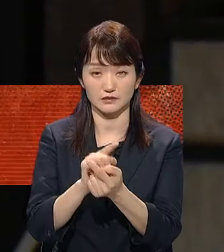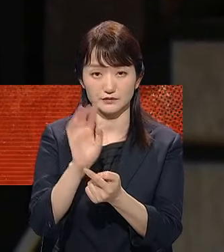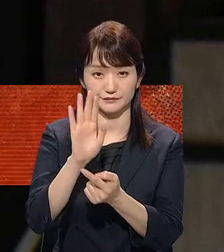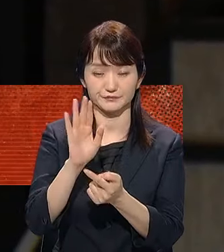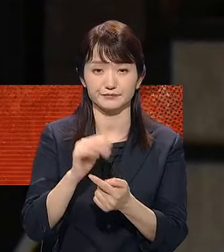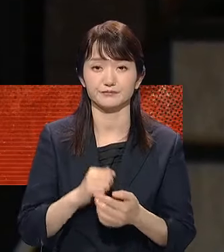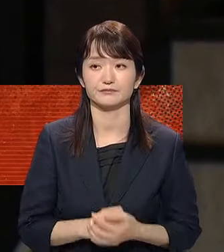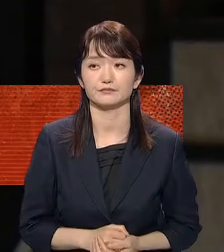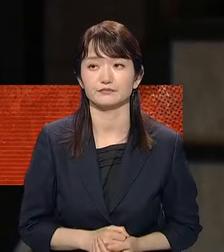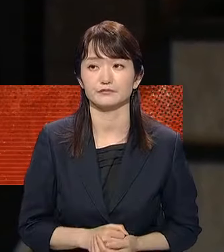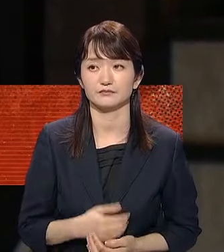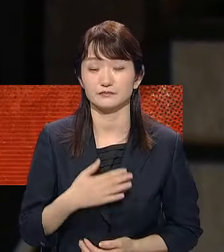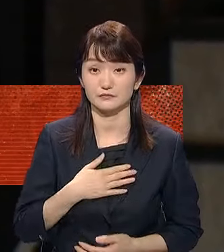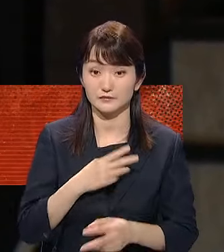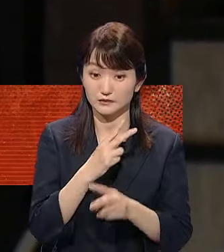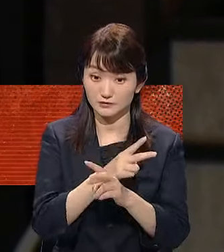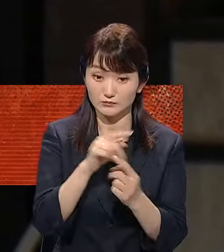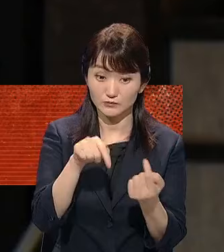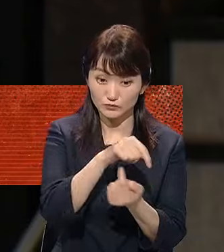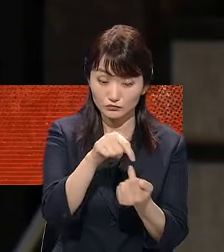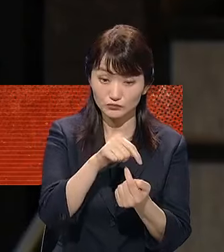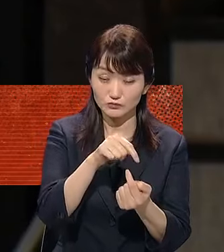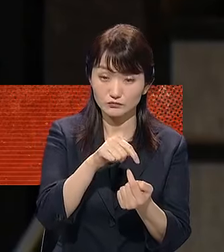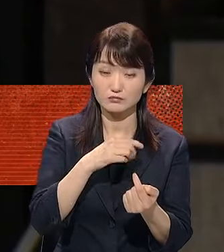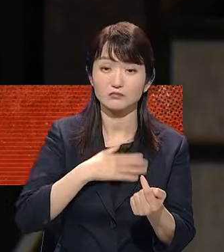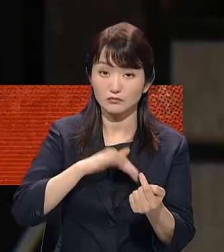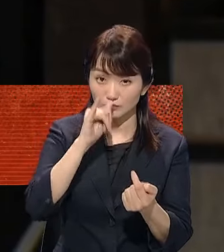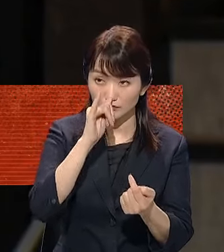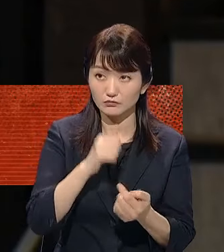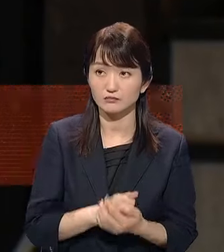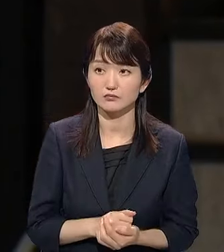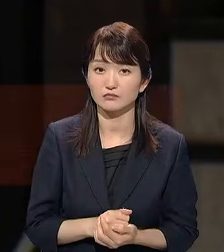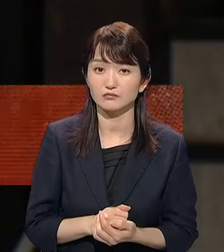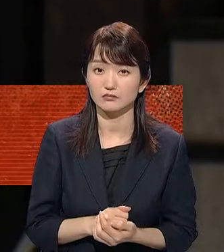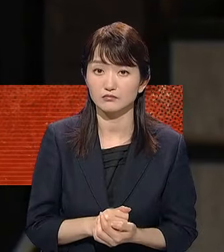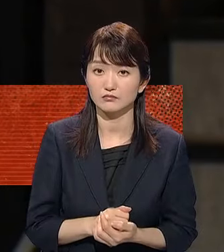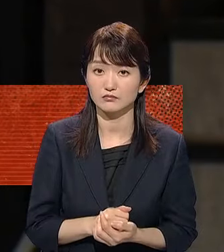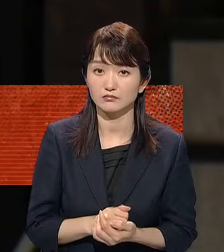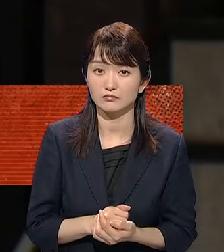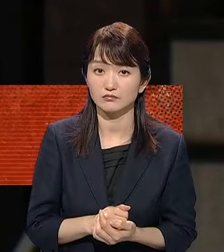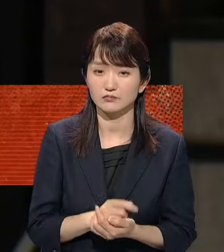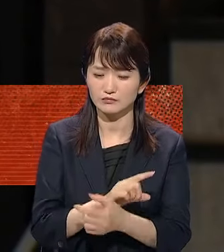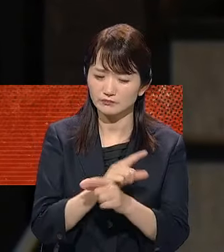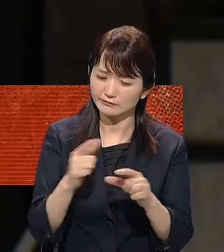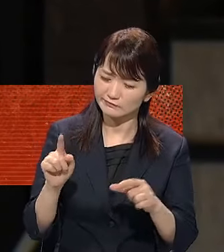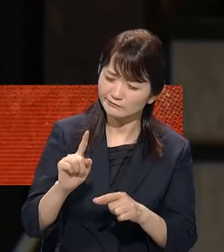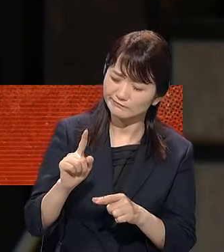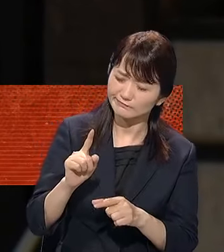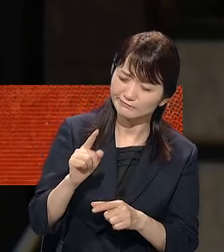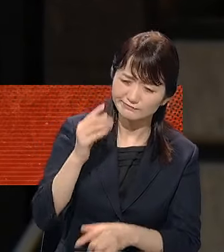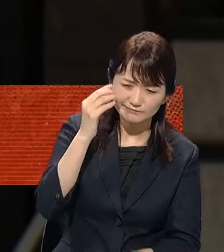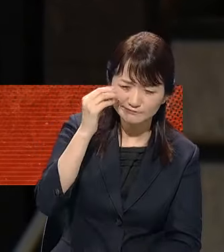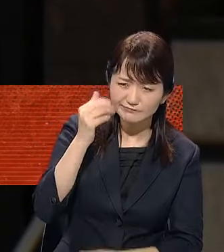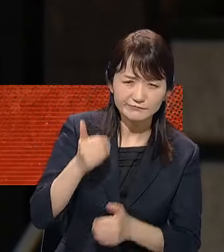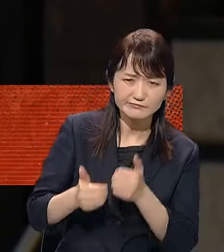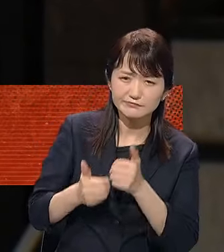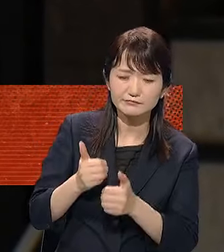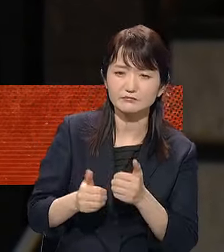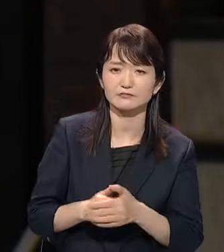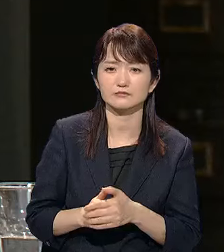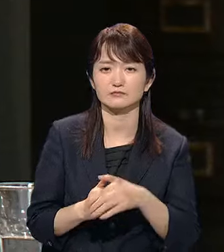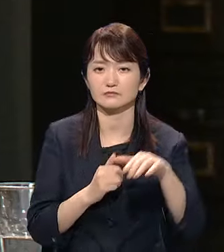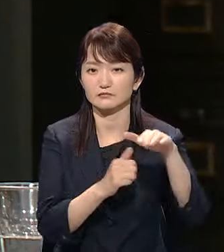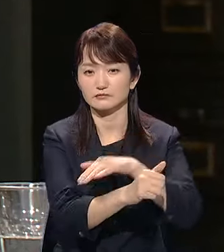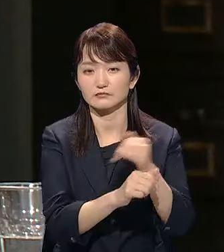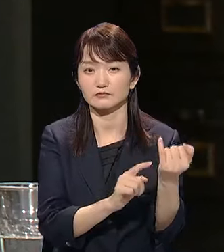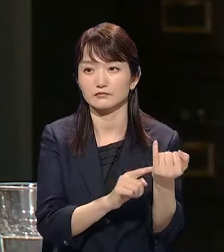끝났지만 그때 내가 이 쇼핑몰을 운영한다는 것도 알고 있었고 아주 여러 가지로 좀 굉장히 좀 찝찝했다고 합니다. 자, 대표란 사람이